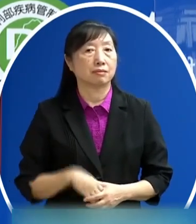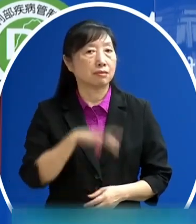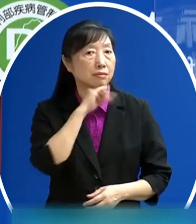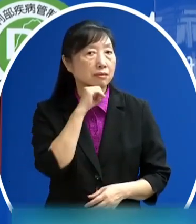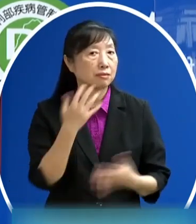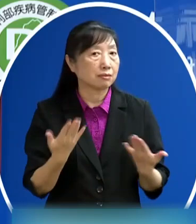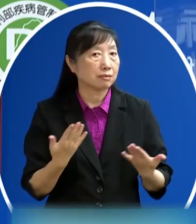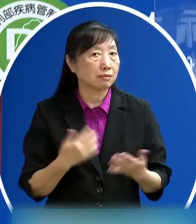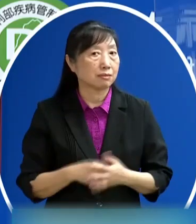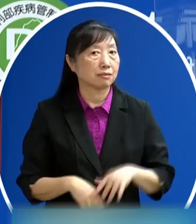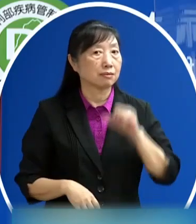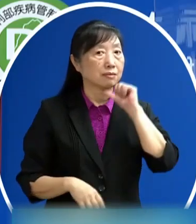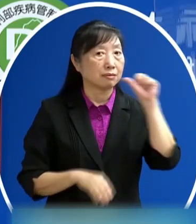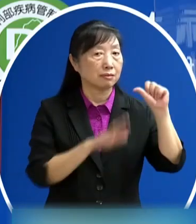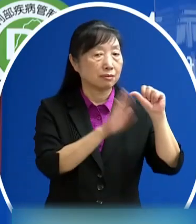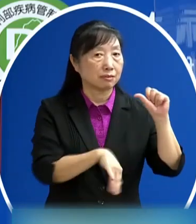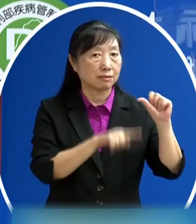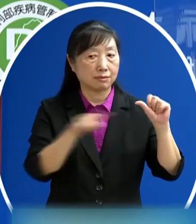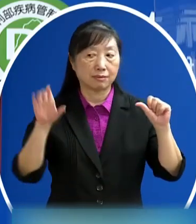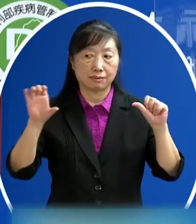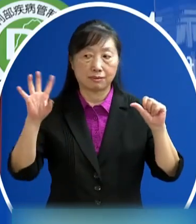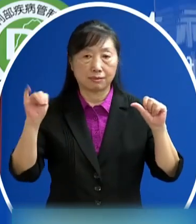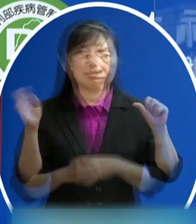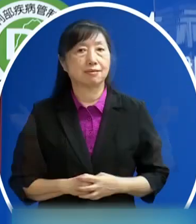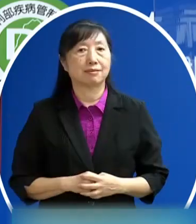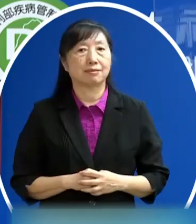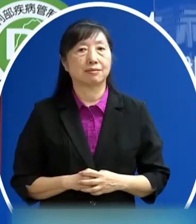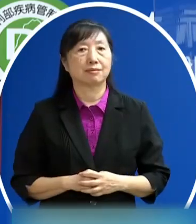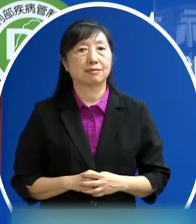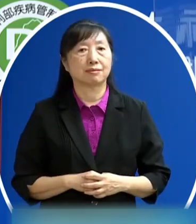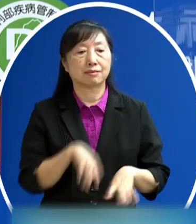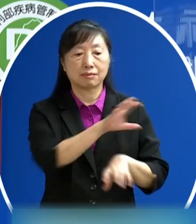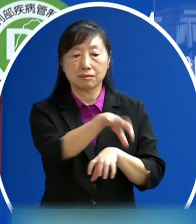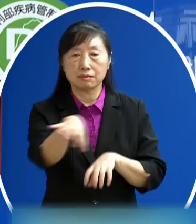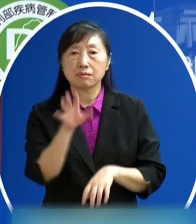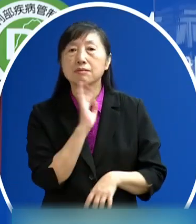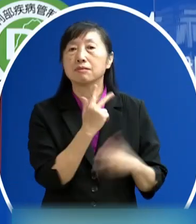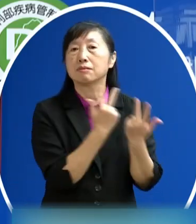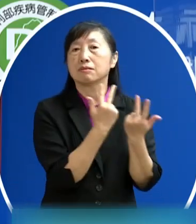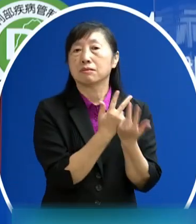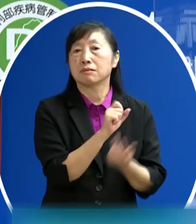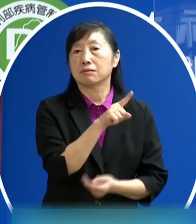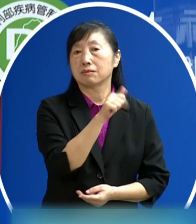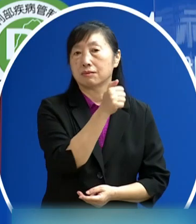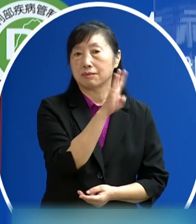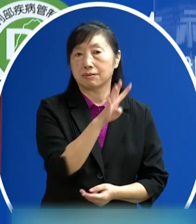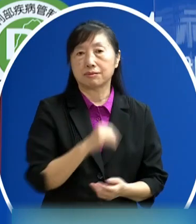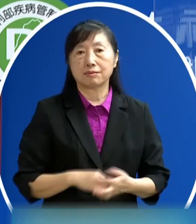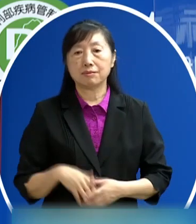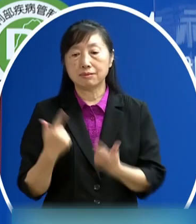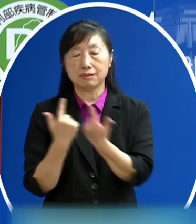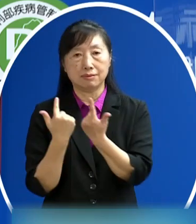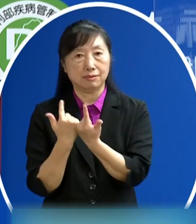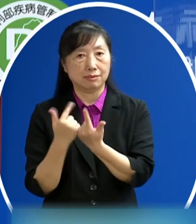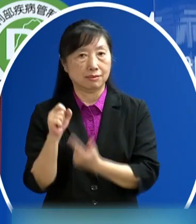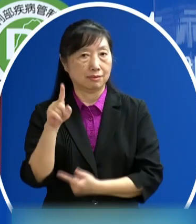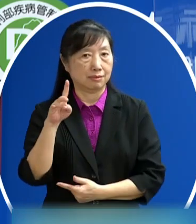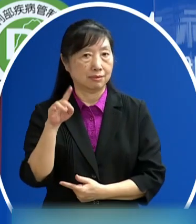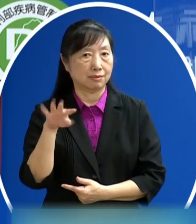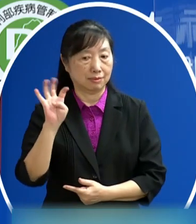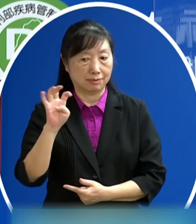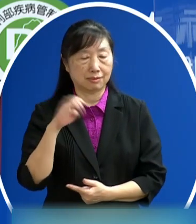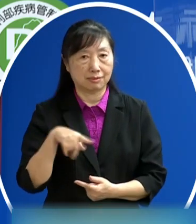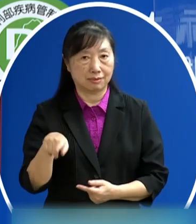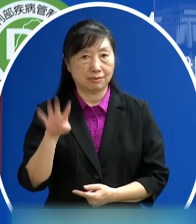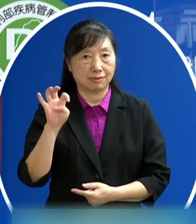龄介于未满5岁哈到90多岁哈，分布以新北市154例，台北市